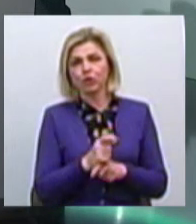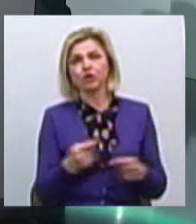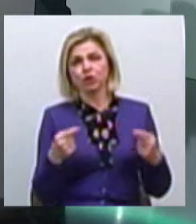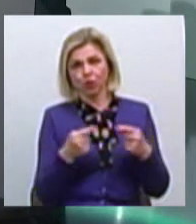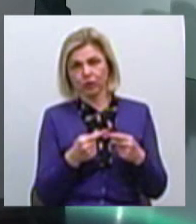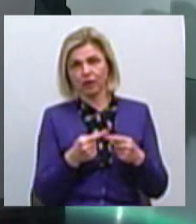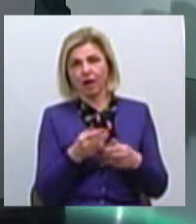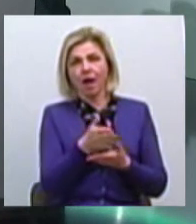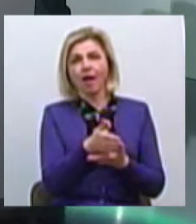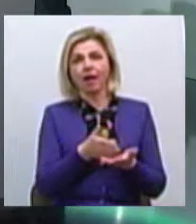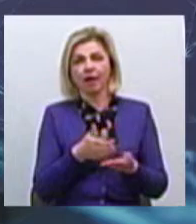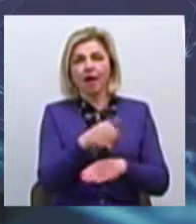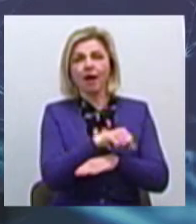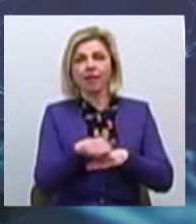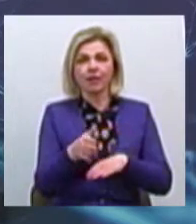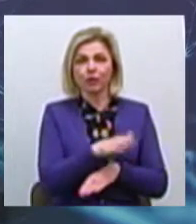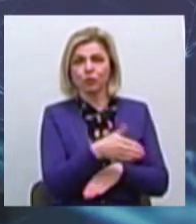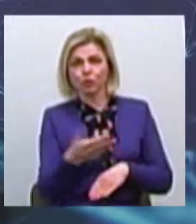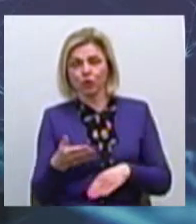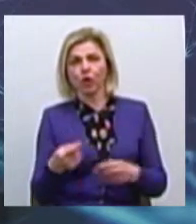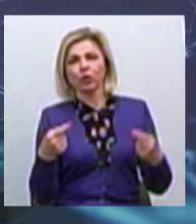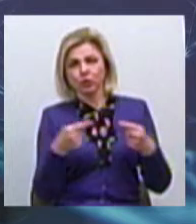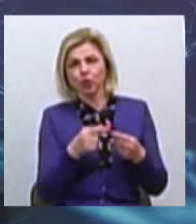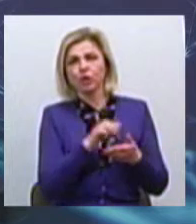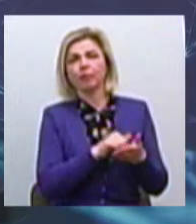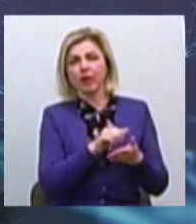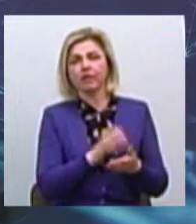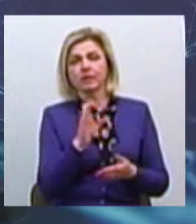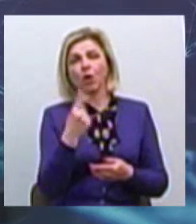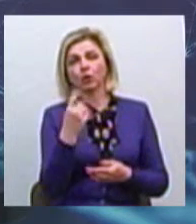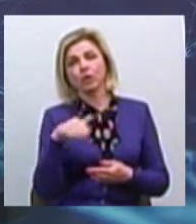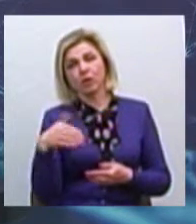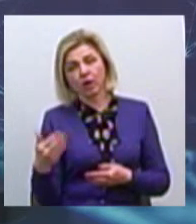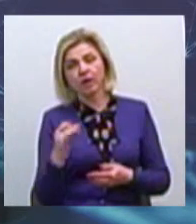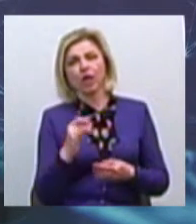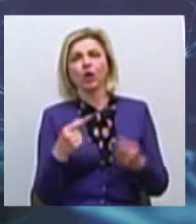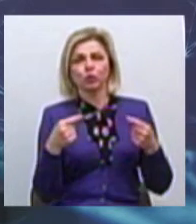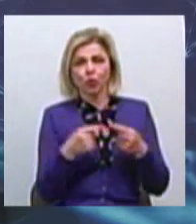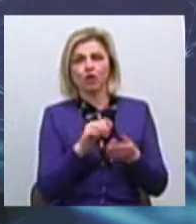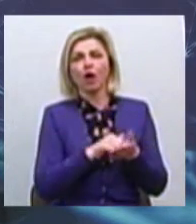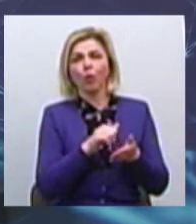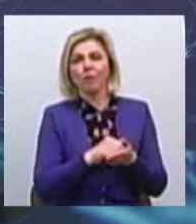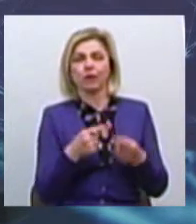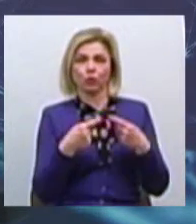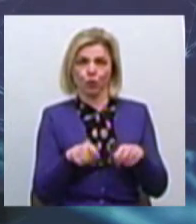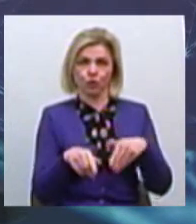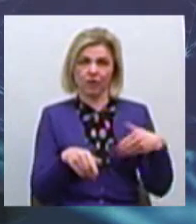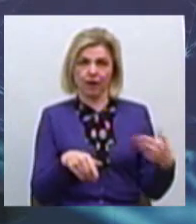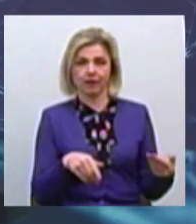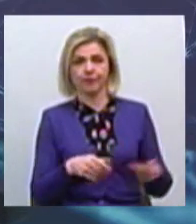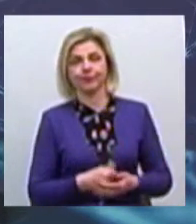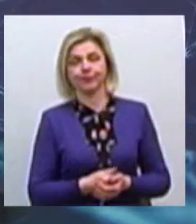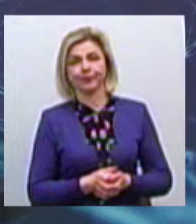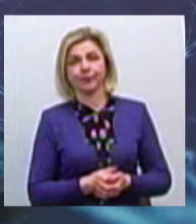провели границу. То есть очень есть четкий набор аргументов с одной стороны и очень четкий набор аргументов с другой стороны.